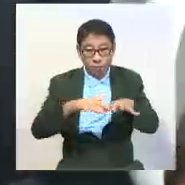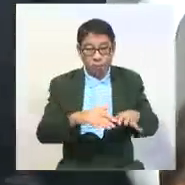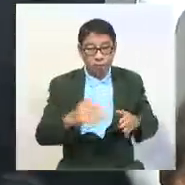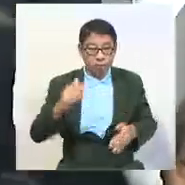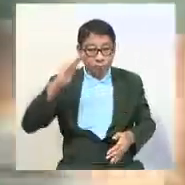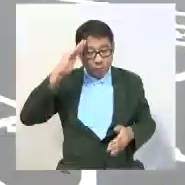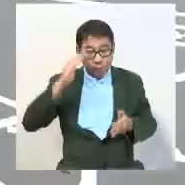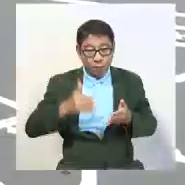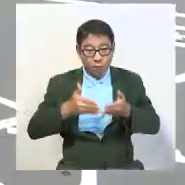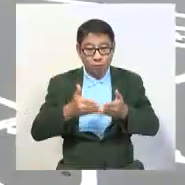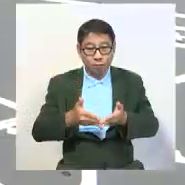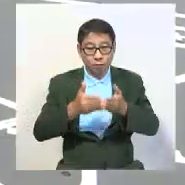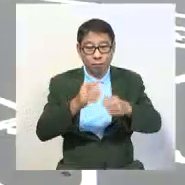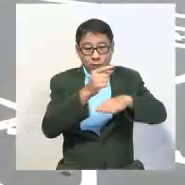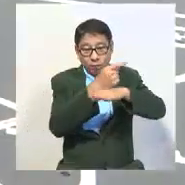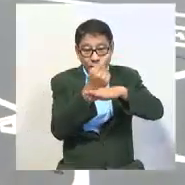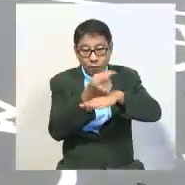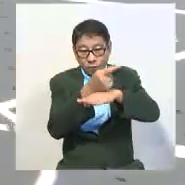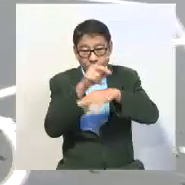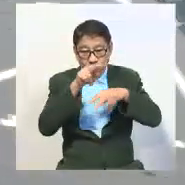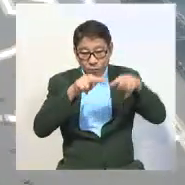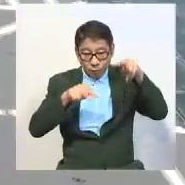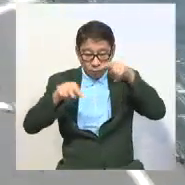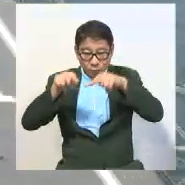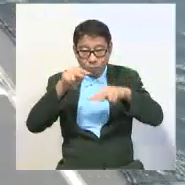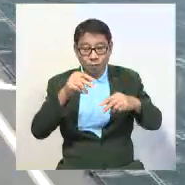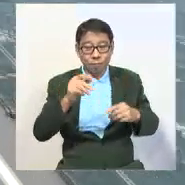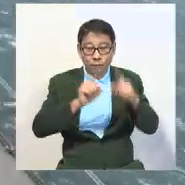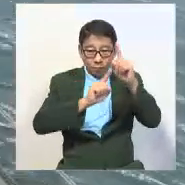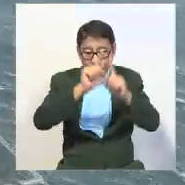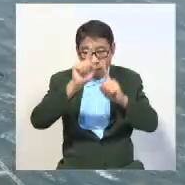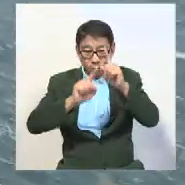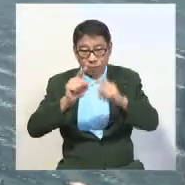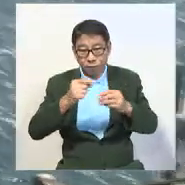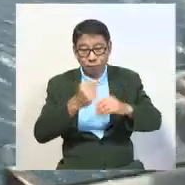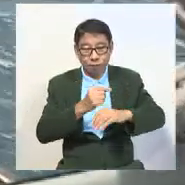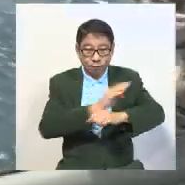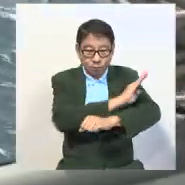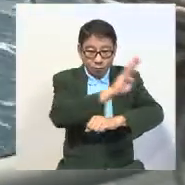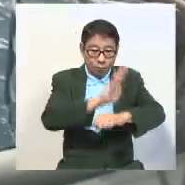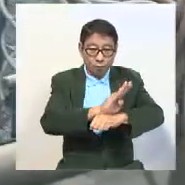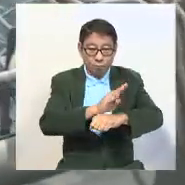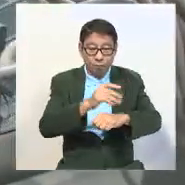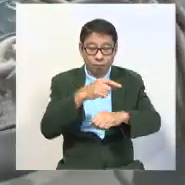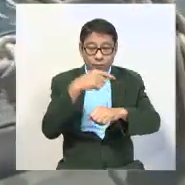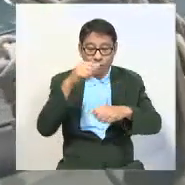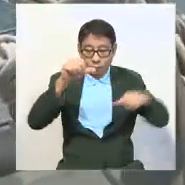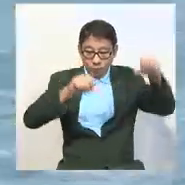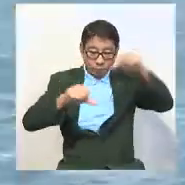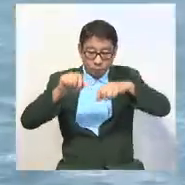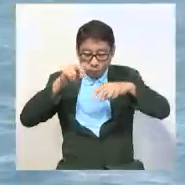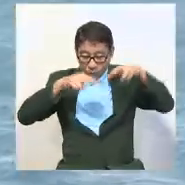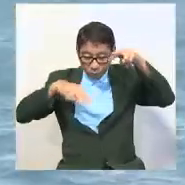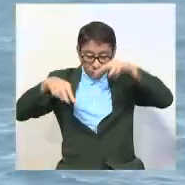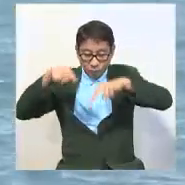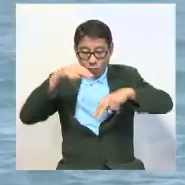ได้ส่งเรือตรวจการพร้อมอากาศยานทำการบินสำรวจประเมินสถานการณ์ทั้งภาคพื้นดินและมุมสูงทางอากาศเพื่อร